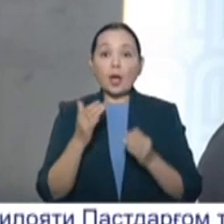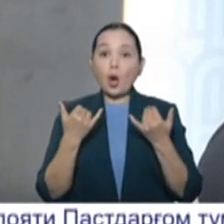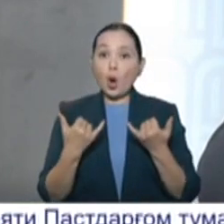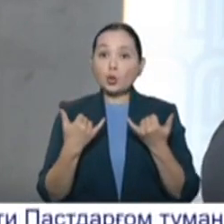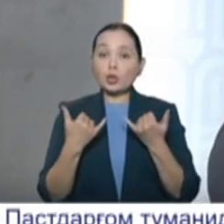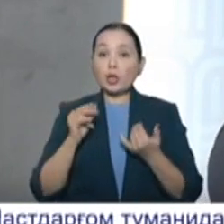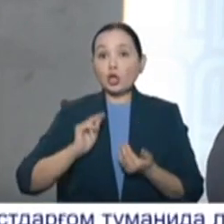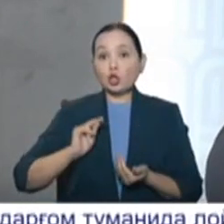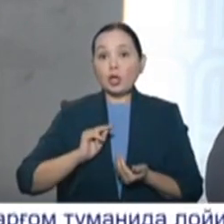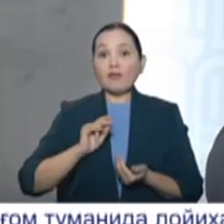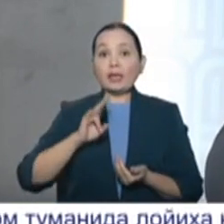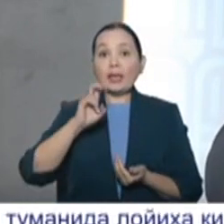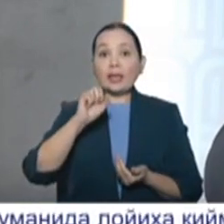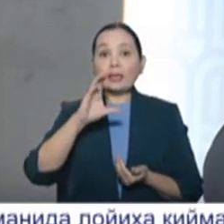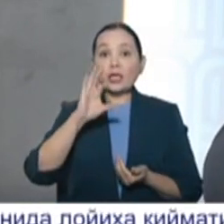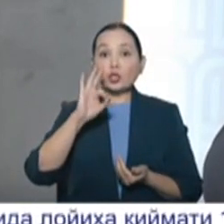hozirgi ishlayotgan nasoslardan